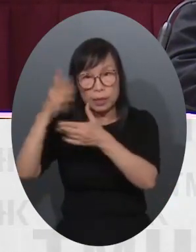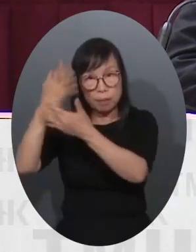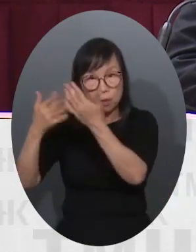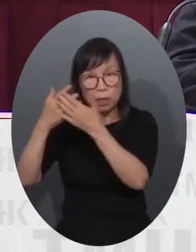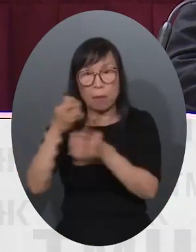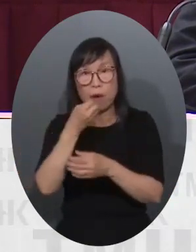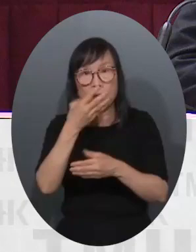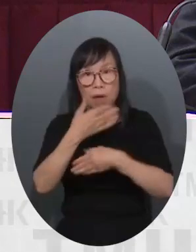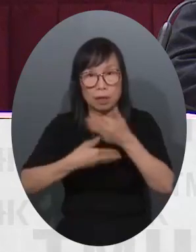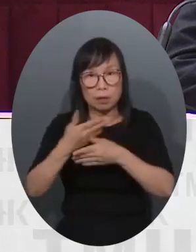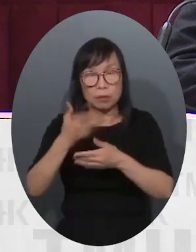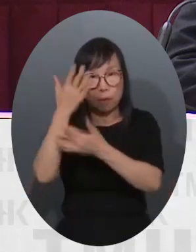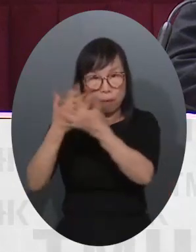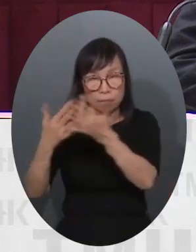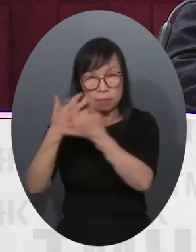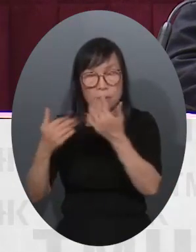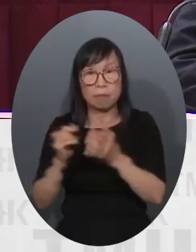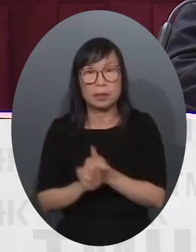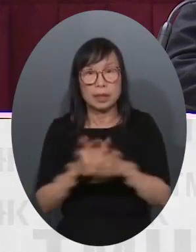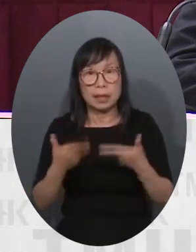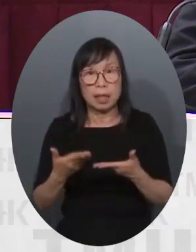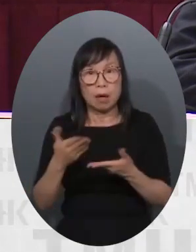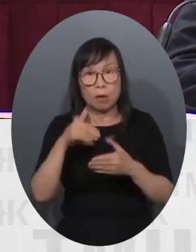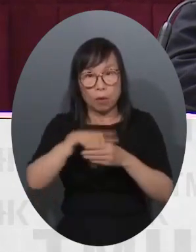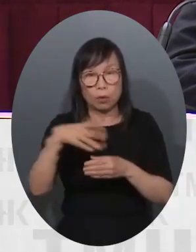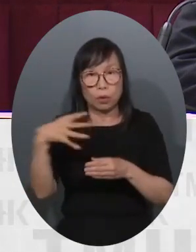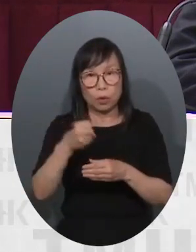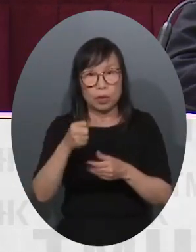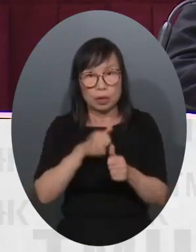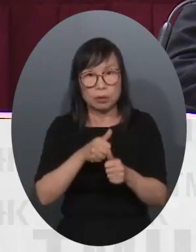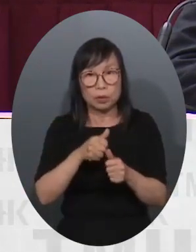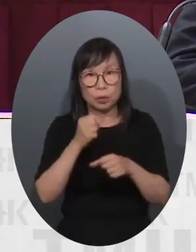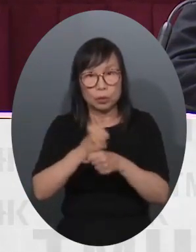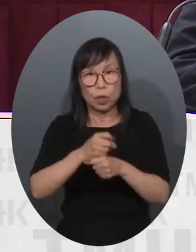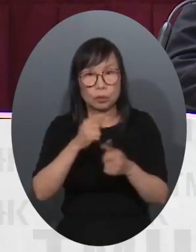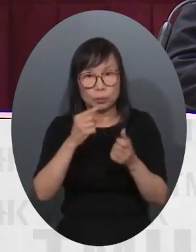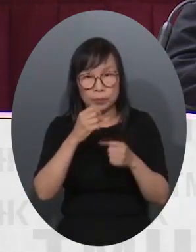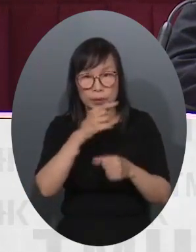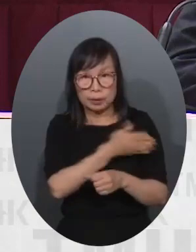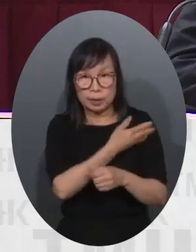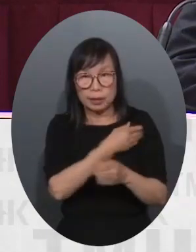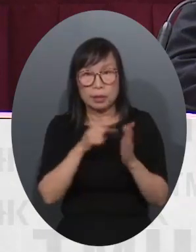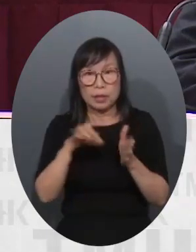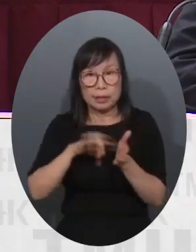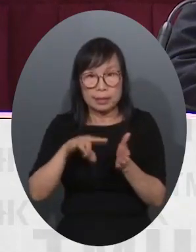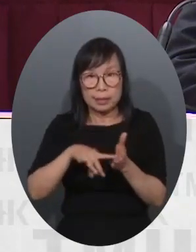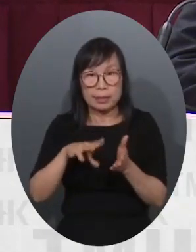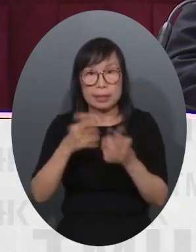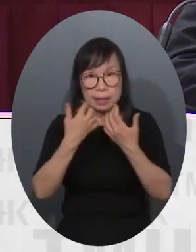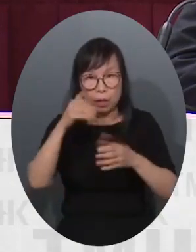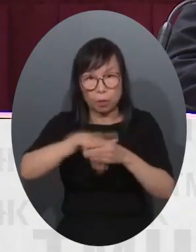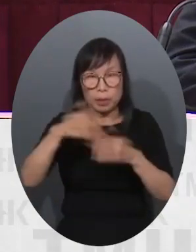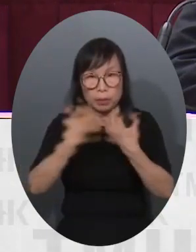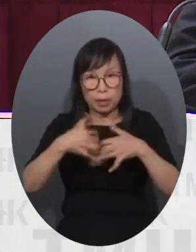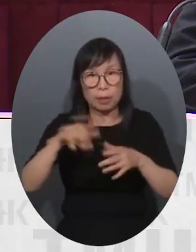香港交易所網站。現請各位股東依照工作人員的指示，將電子投票機和智